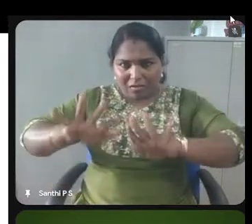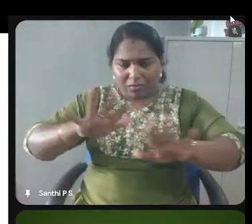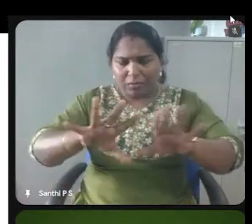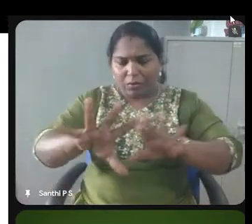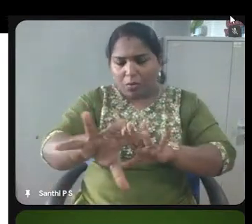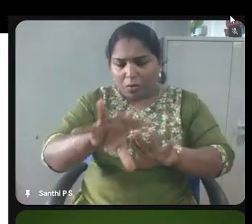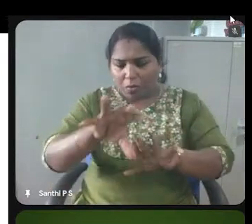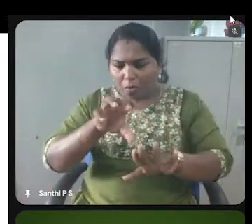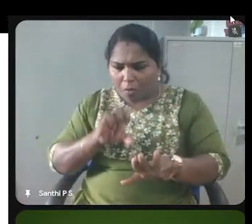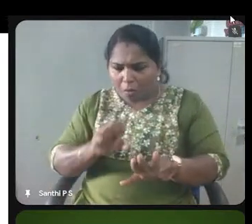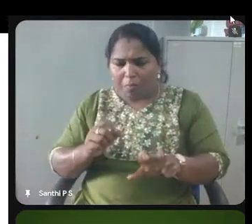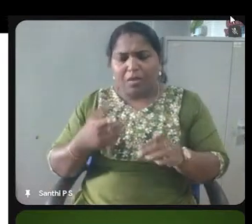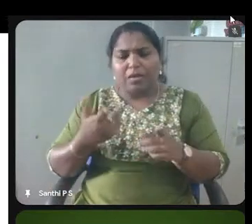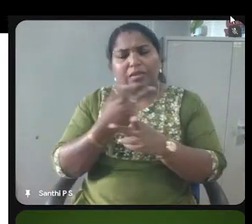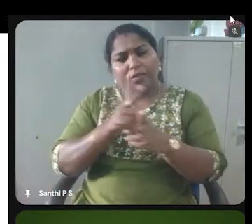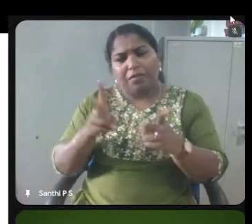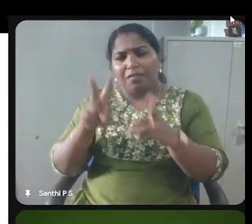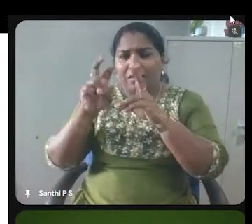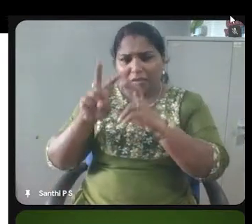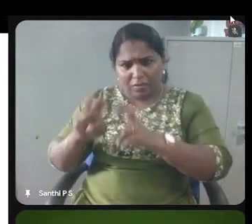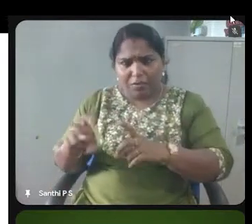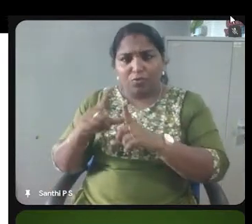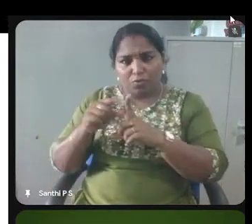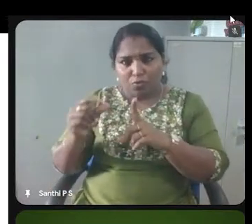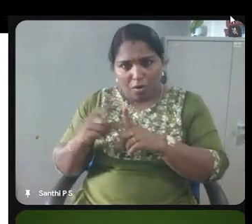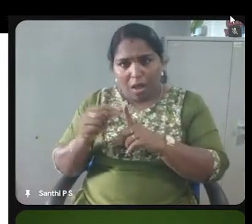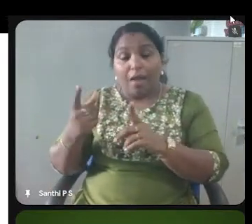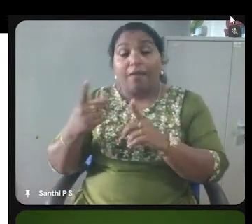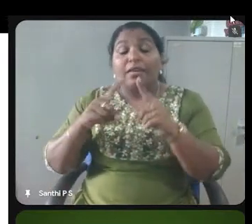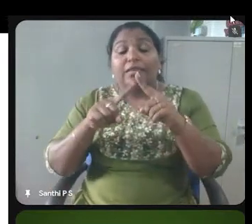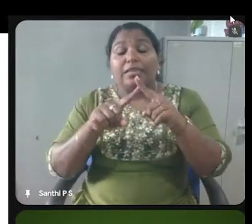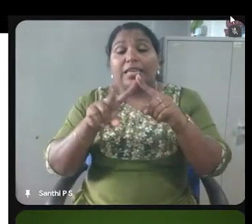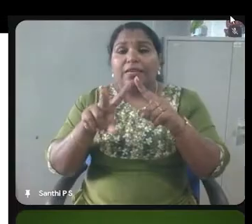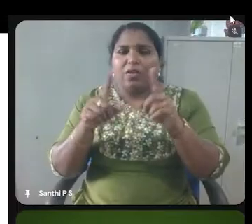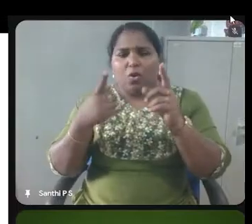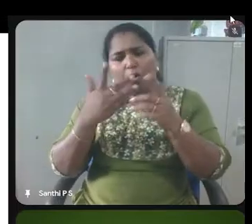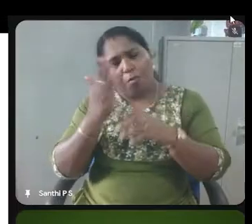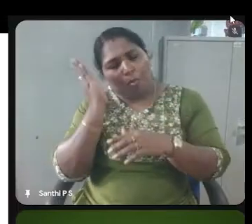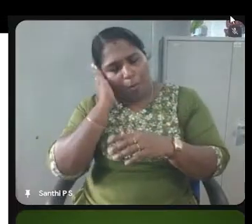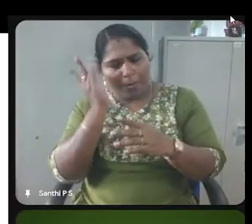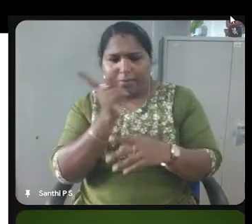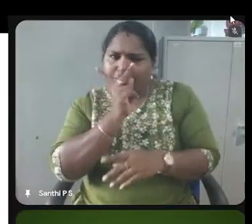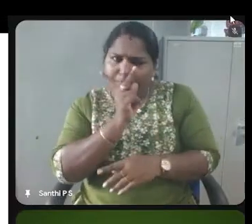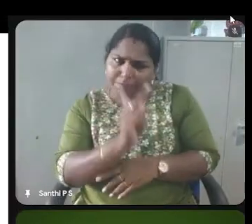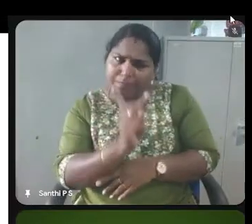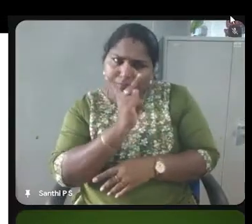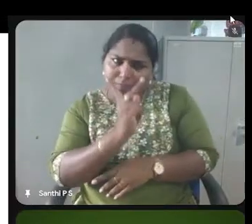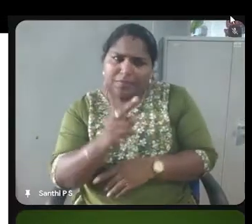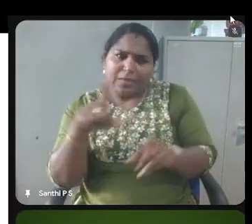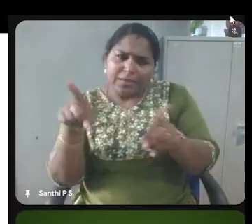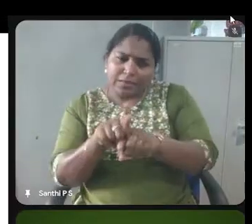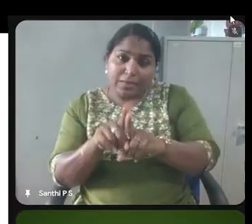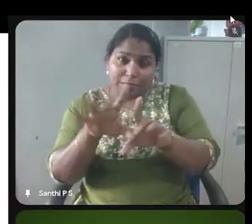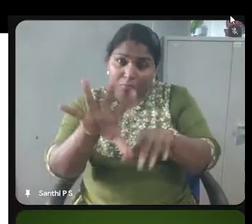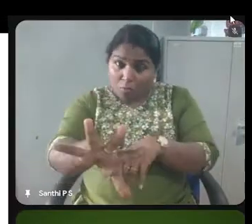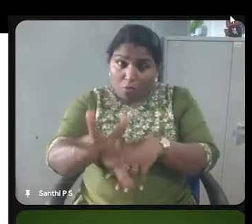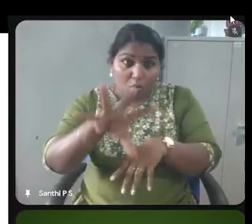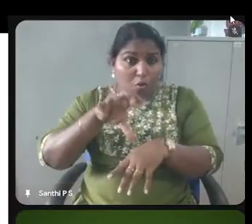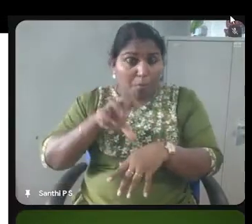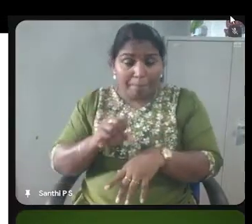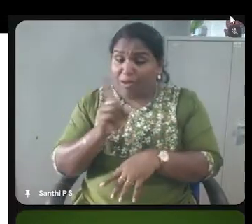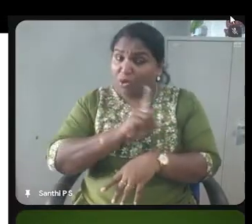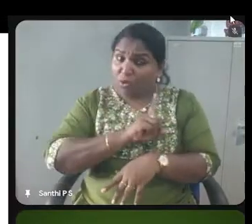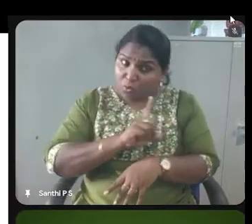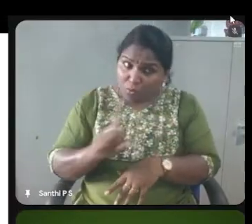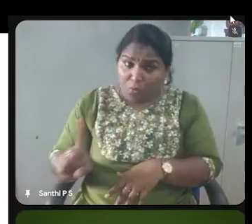പഠനങ്ങൾ നടത്തിയിട്ടുണ്ട്. അപ്പം സ്ക്രീനിൽ കാണുന്ന കാര്യങ്ങൾ ഇവരെ ഇമിറ്റേറ്റ് ചെയ്യാൻ പാടില്ലാത്തതാണെങ്കിൽ,